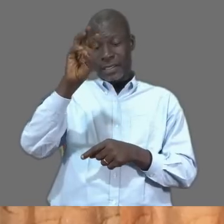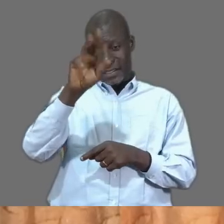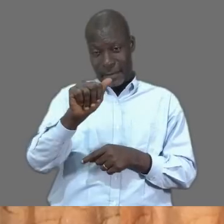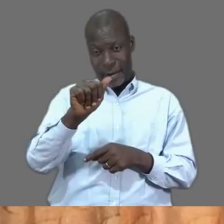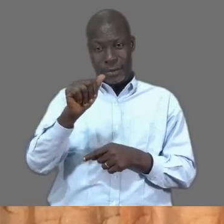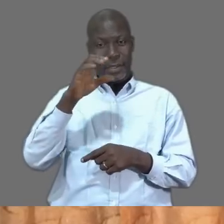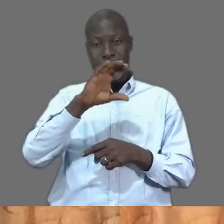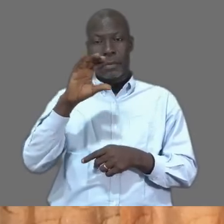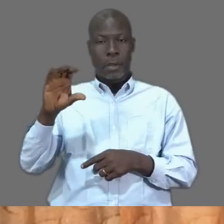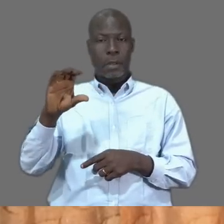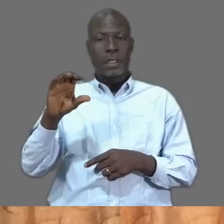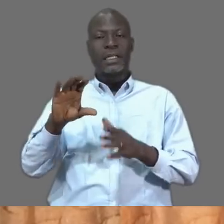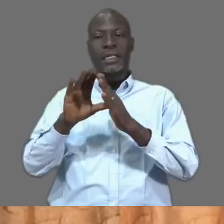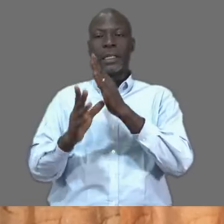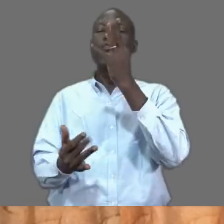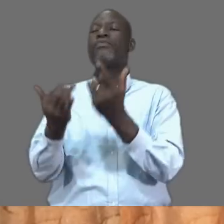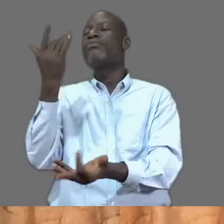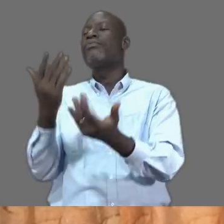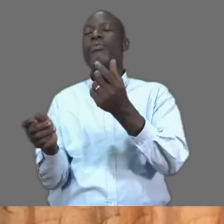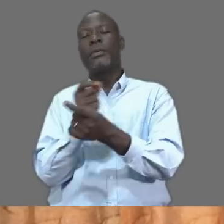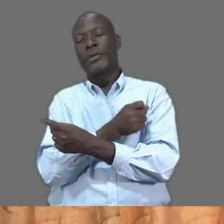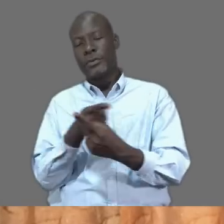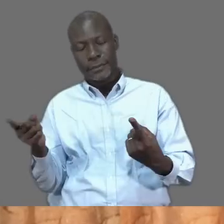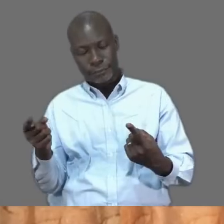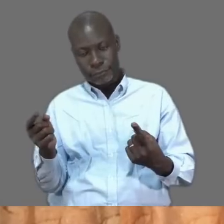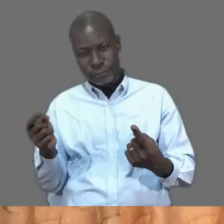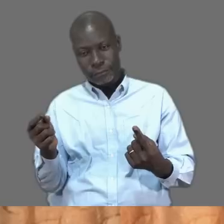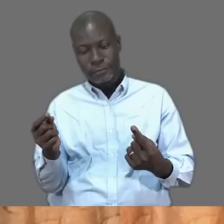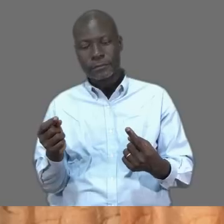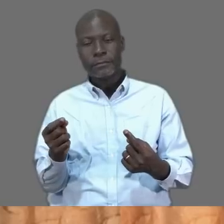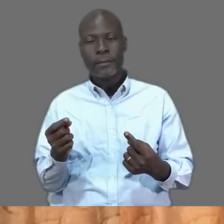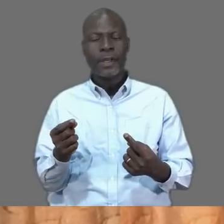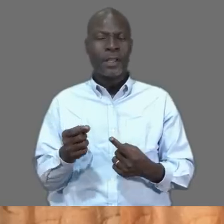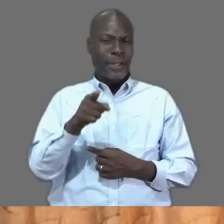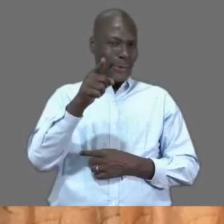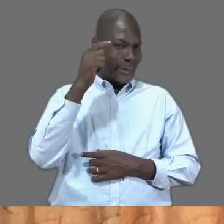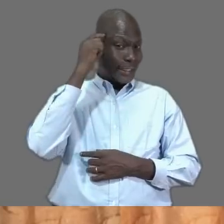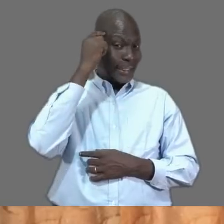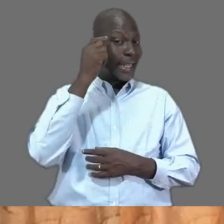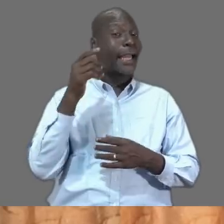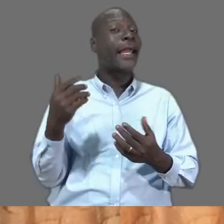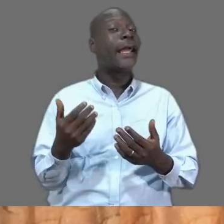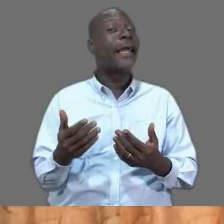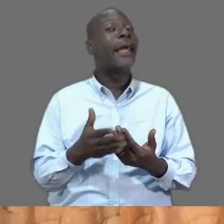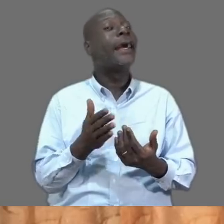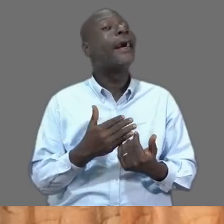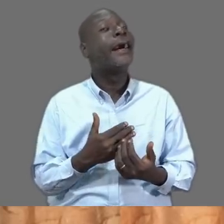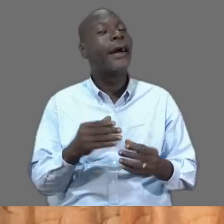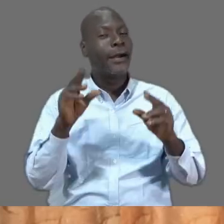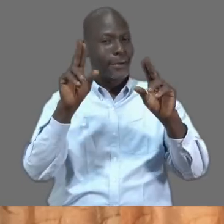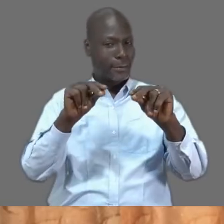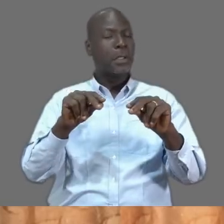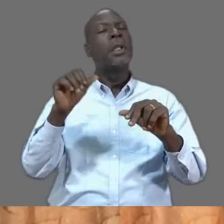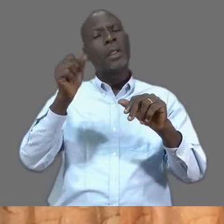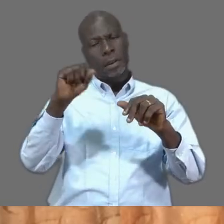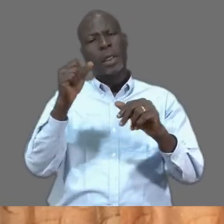kepkus no obedu kwa mu na eja toka adum na hye ya na osi sane mane ma no esi kwa na yes ebi